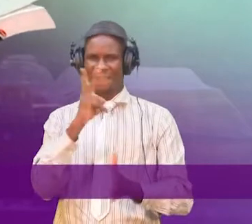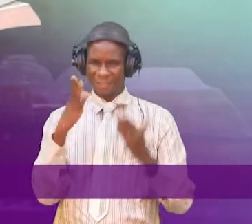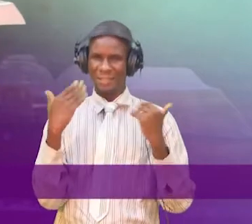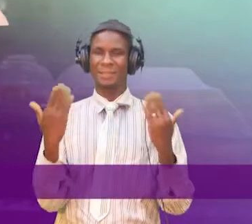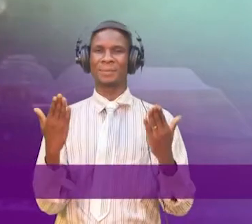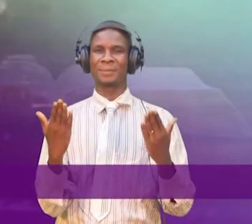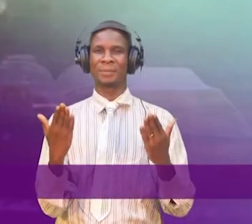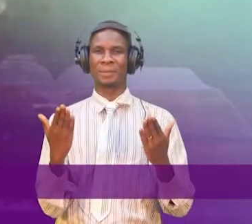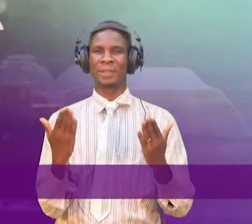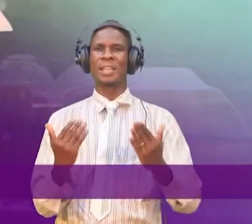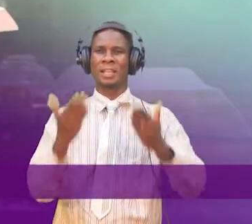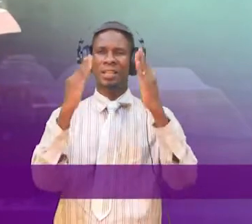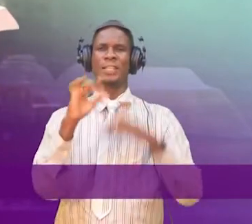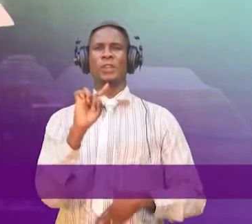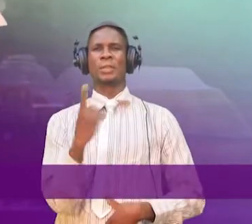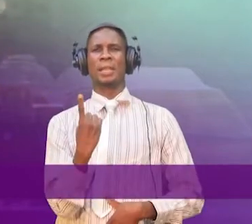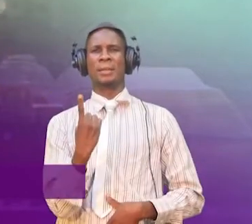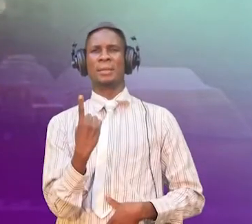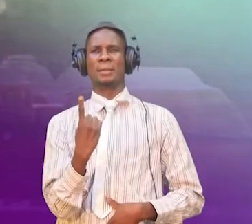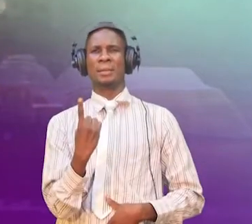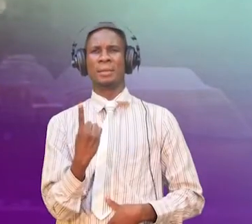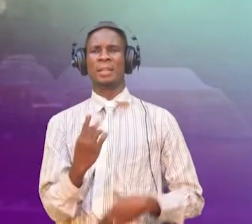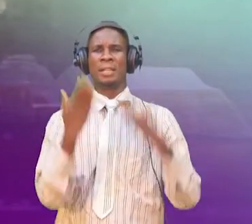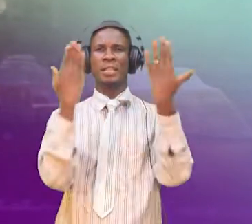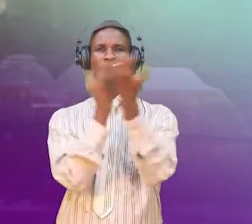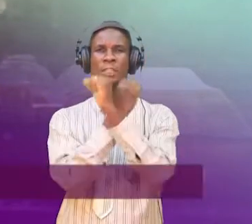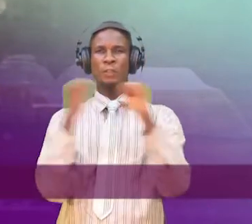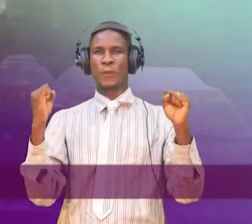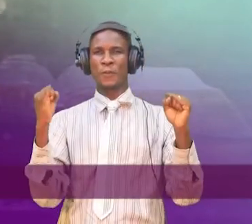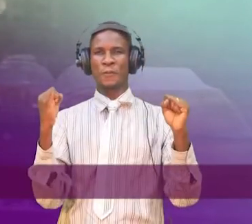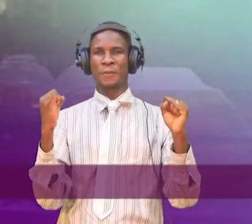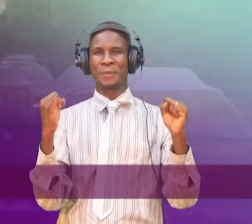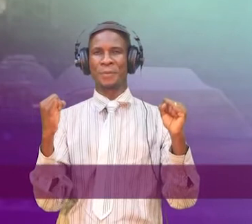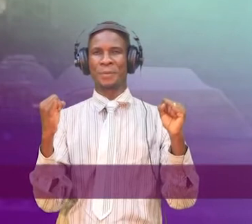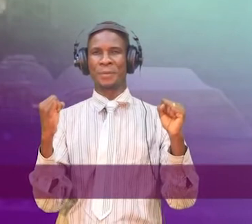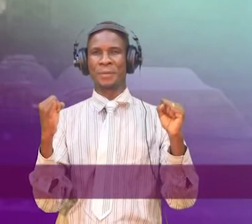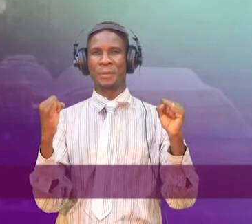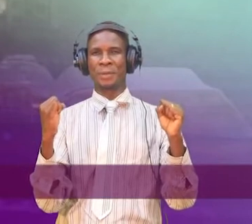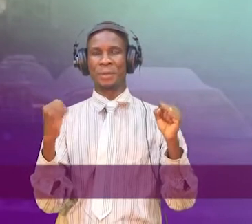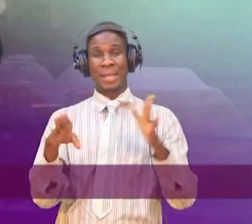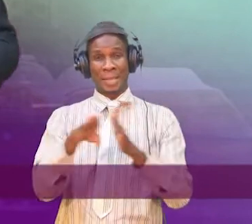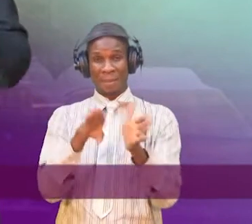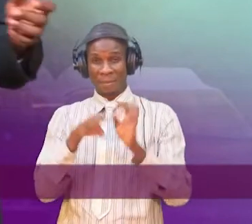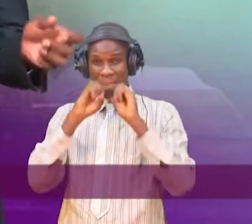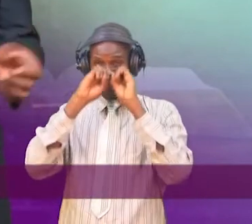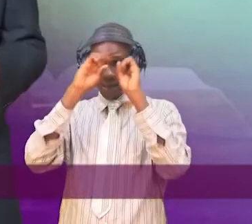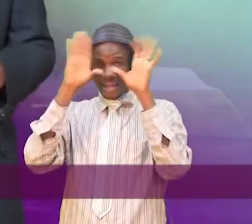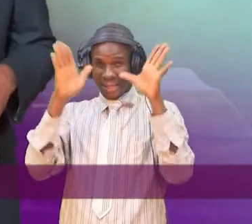solo, Nzambe moko kaka, Nzambe wa bikisaka. Le Dieu qui sauve. Biblia ezali polele nesika